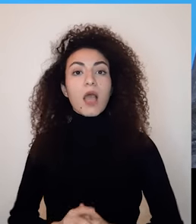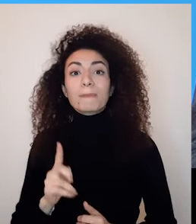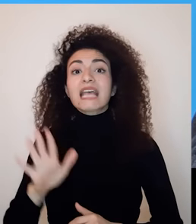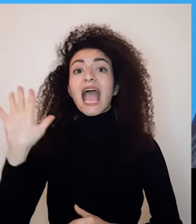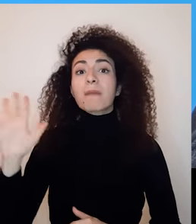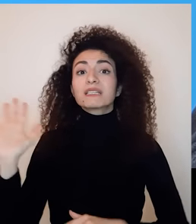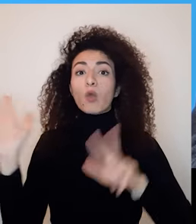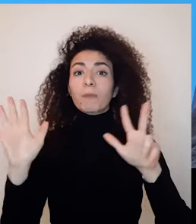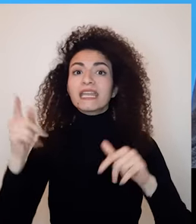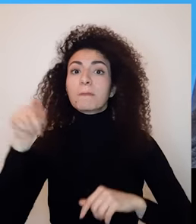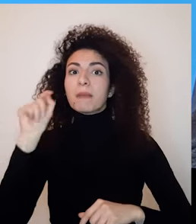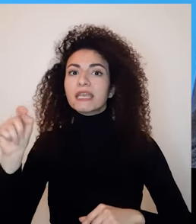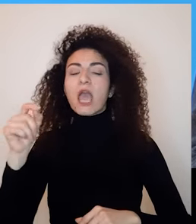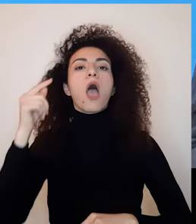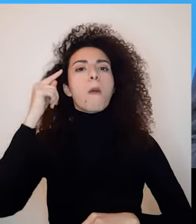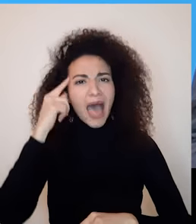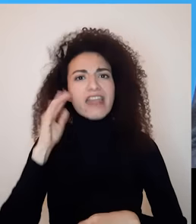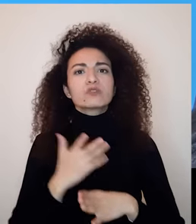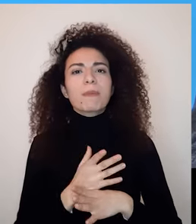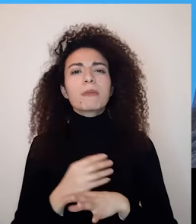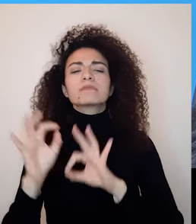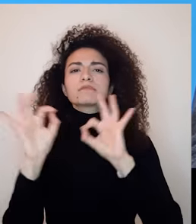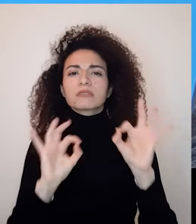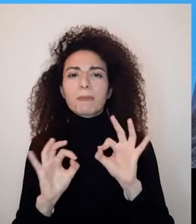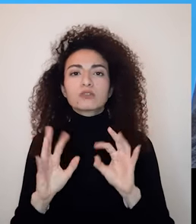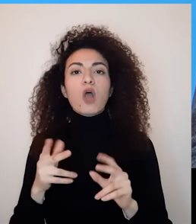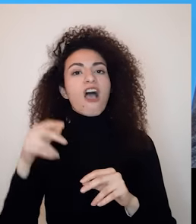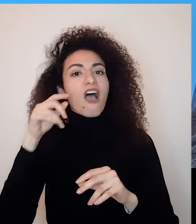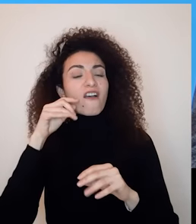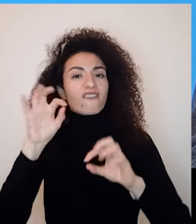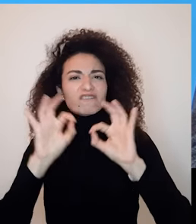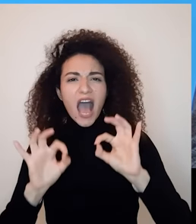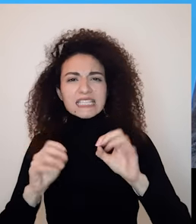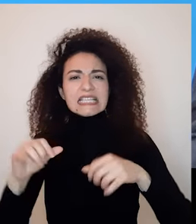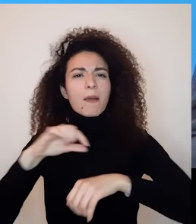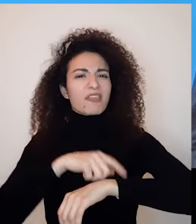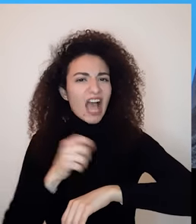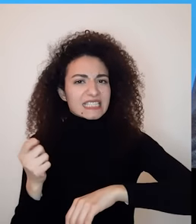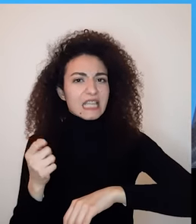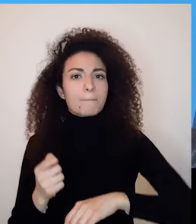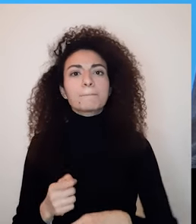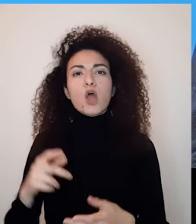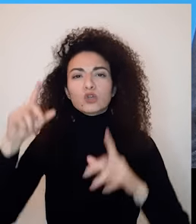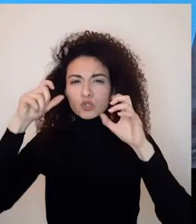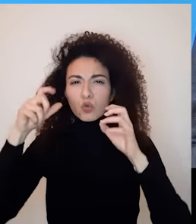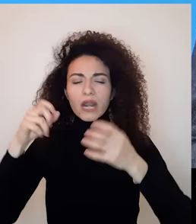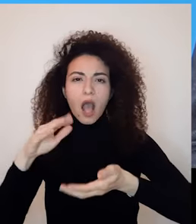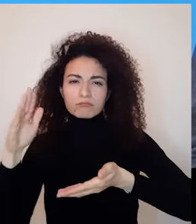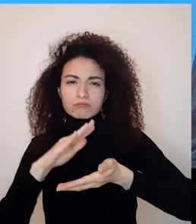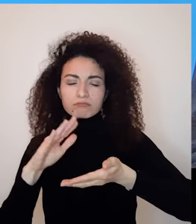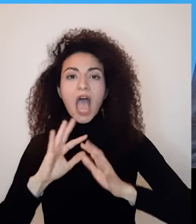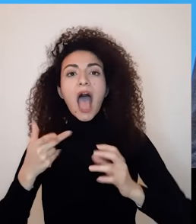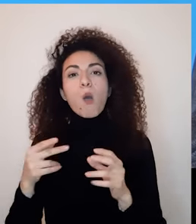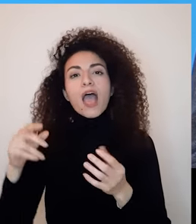ولكن بيبقى 85% تقريباً من الأسباب معروفة وتشخيصها بيكون عبر تحاليل هرمونية بالدم،